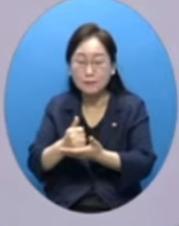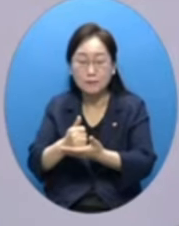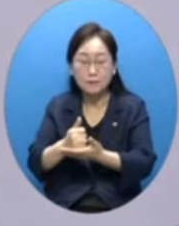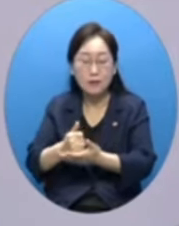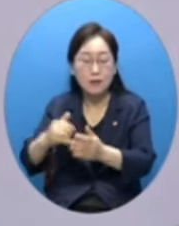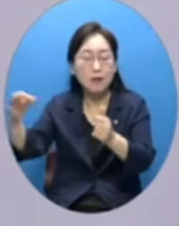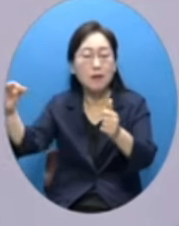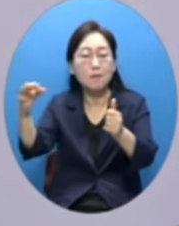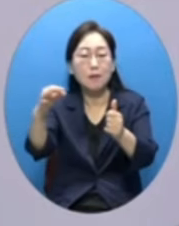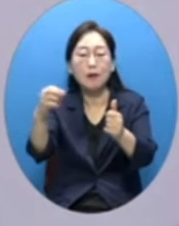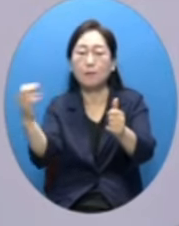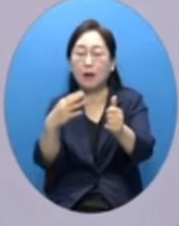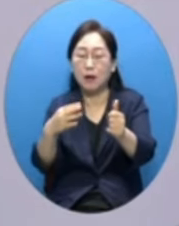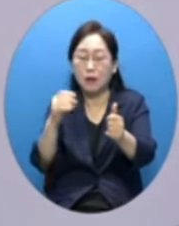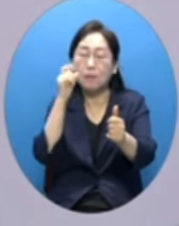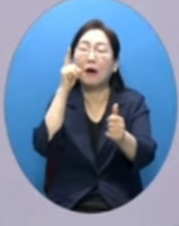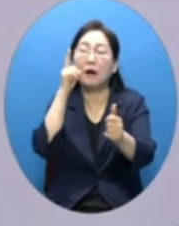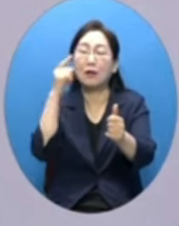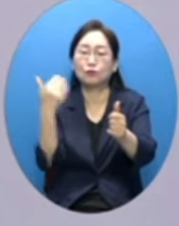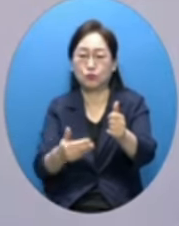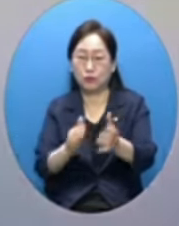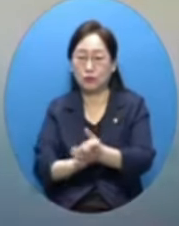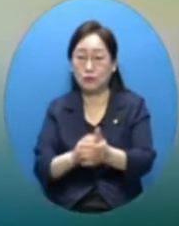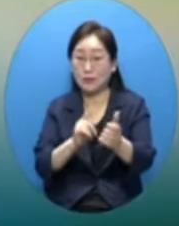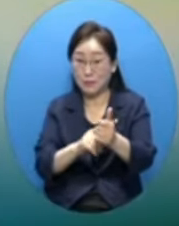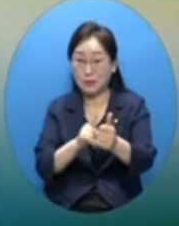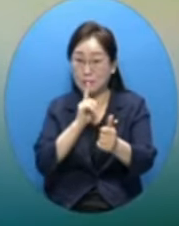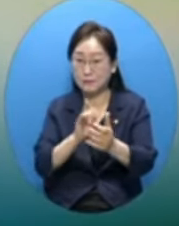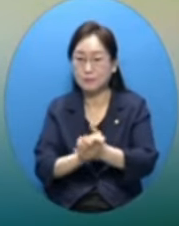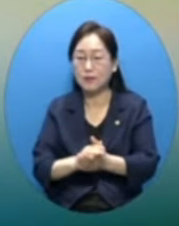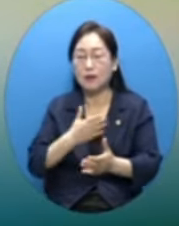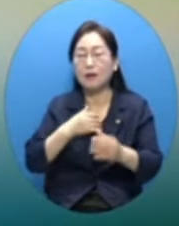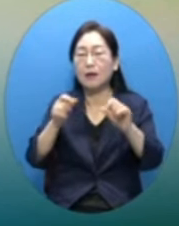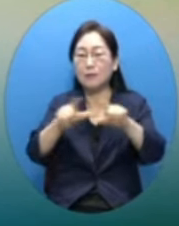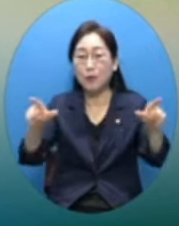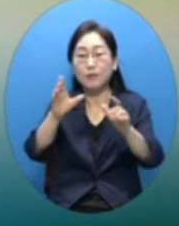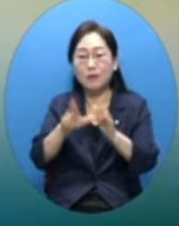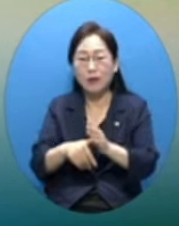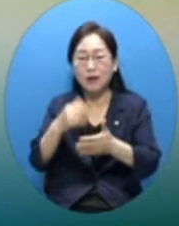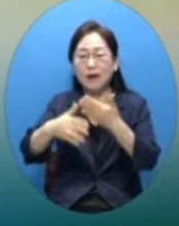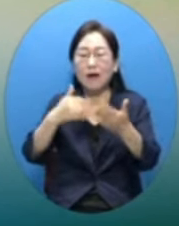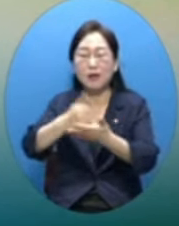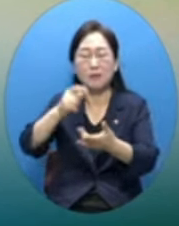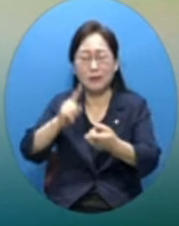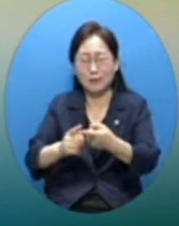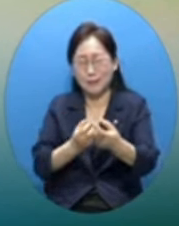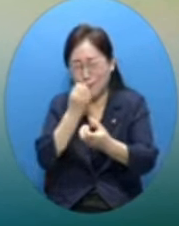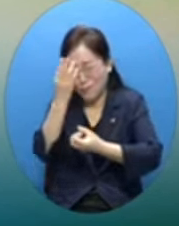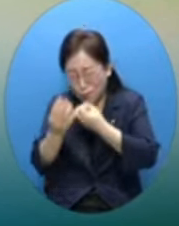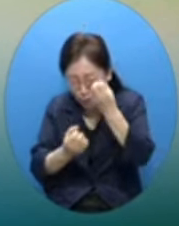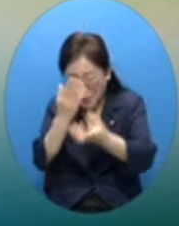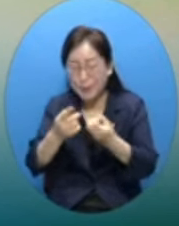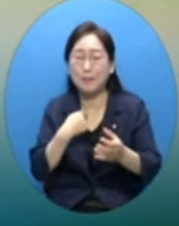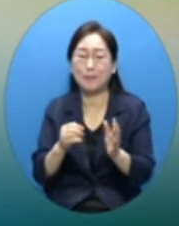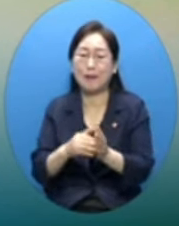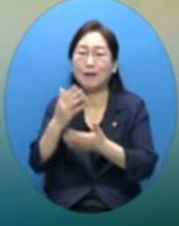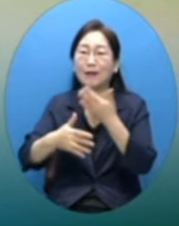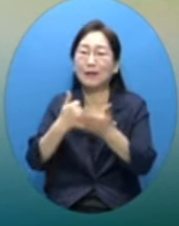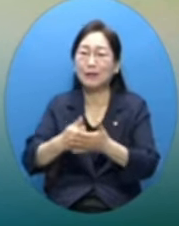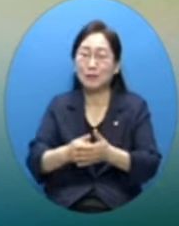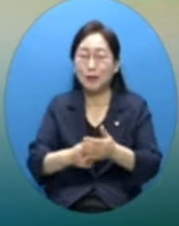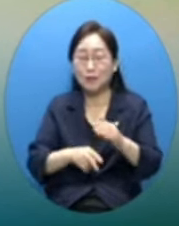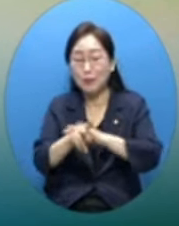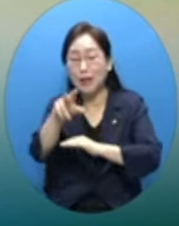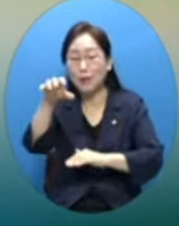들려고 새로운 깨달음이 달려왔습니다 그런 고백합니다 저는 평소 하나님에 대해 많은 고백을 해왔습니다 하나님은 리